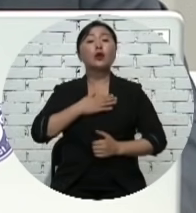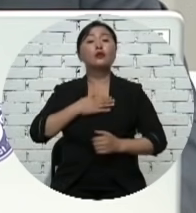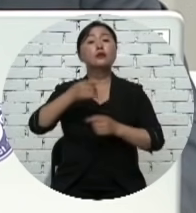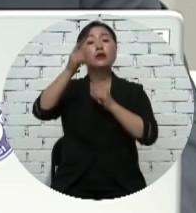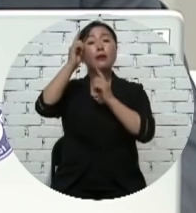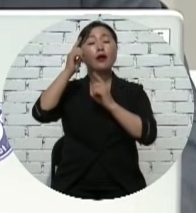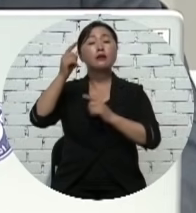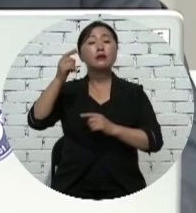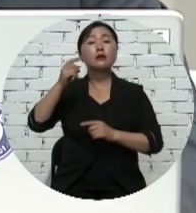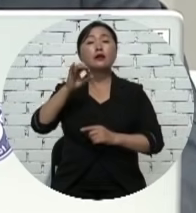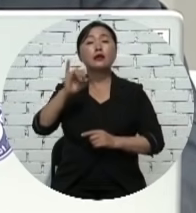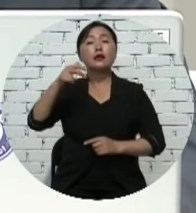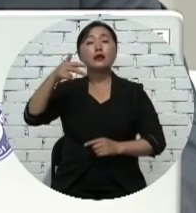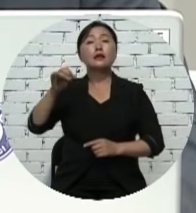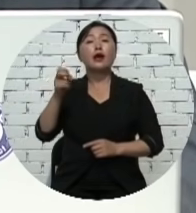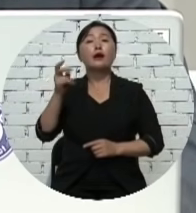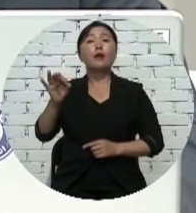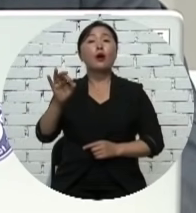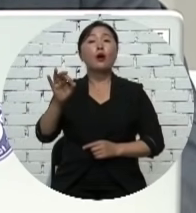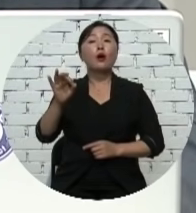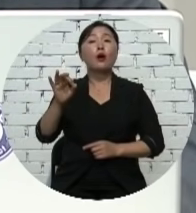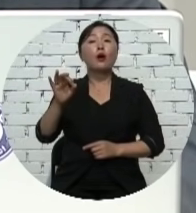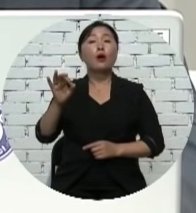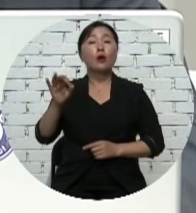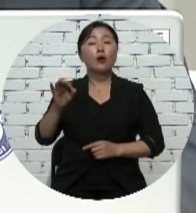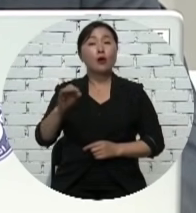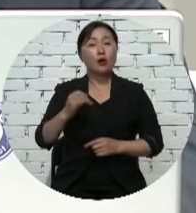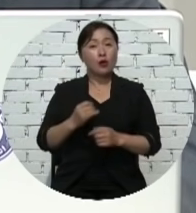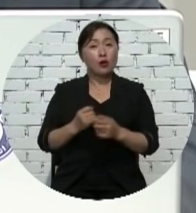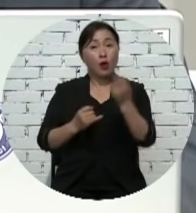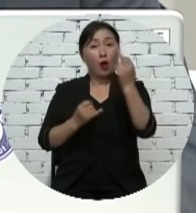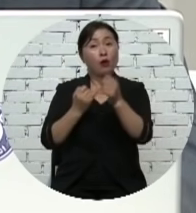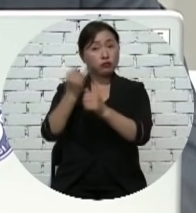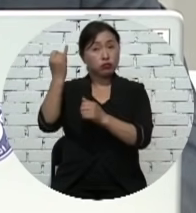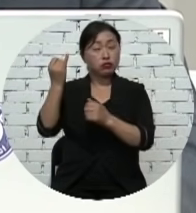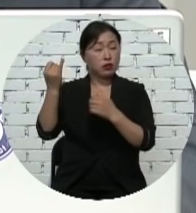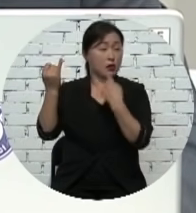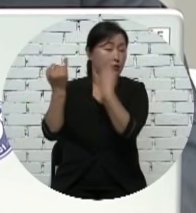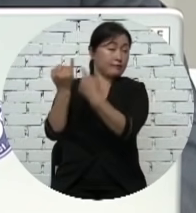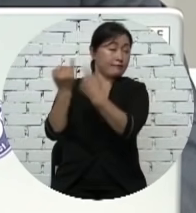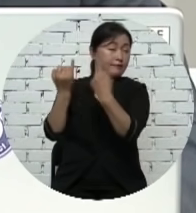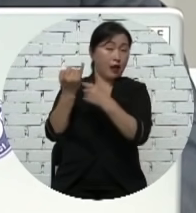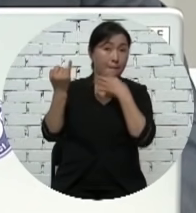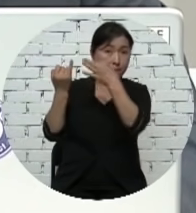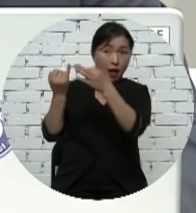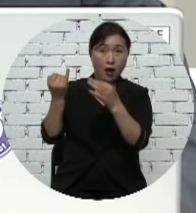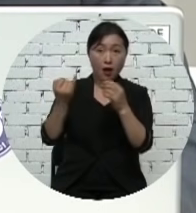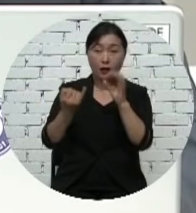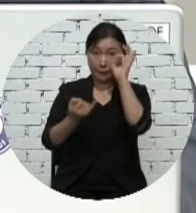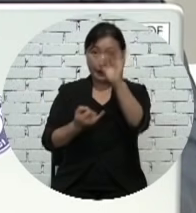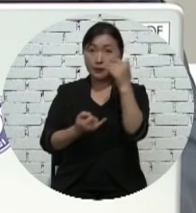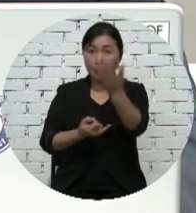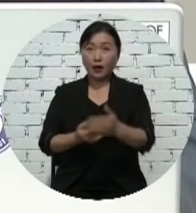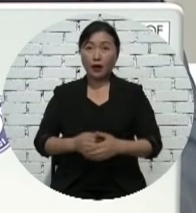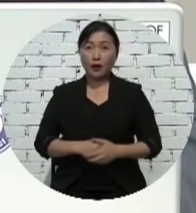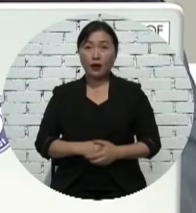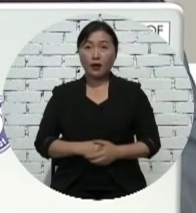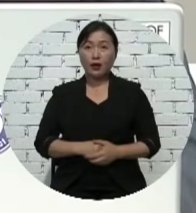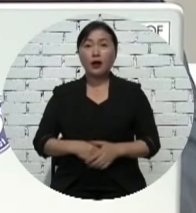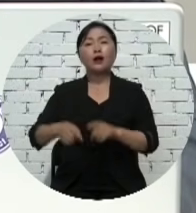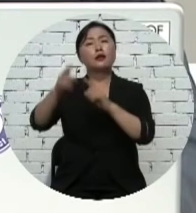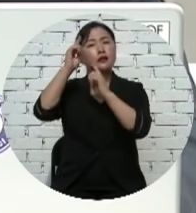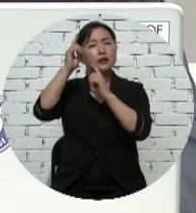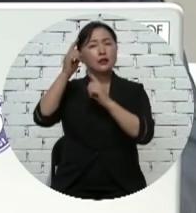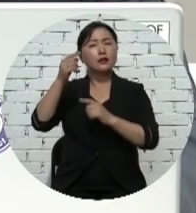그 이재명 후보 혹시 그 저 형수한테 욕하고 그런 얘기 이렇게 지나가는 거 봤어요? 이렇게 핸드폰에 있던데